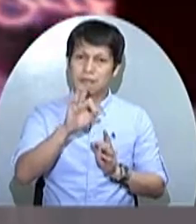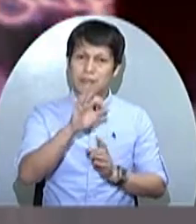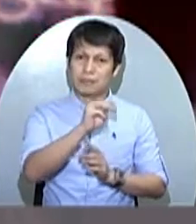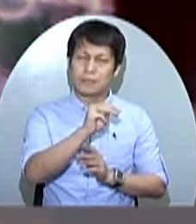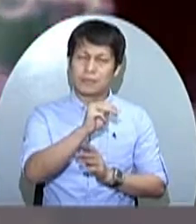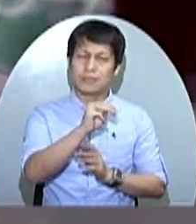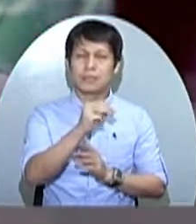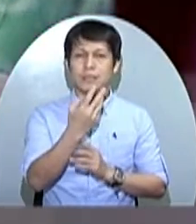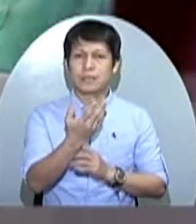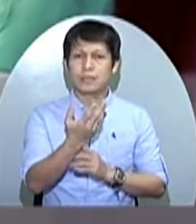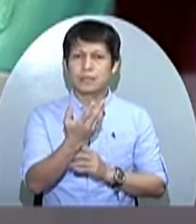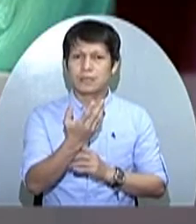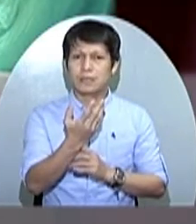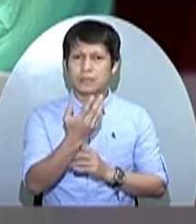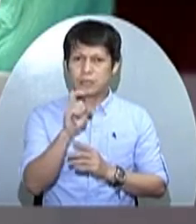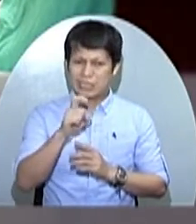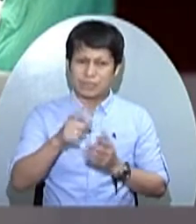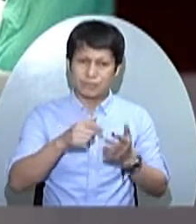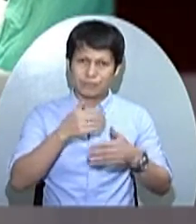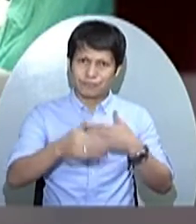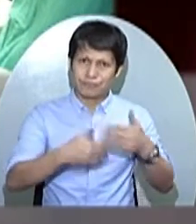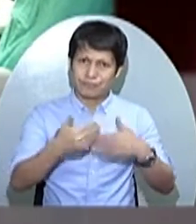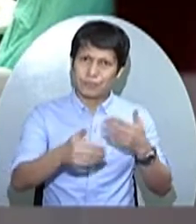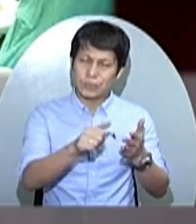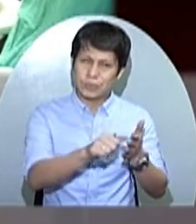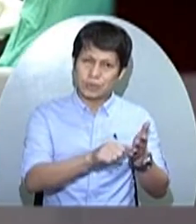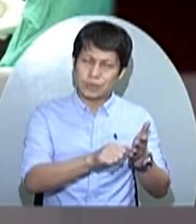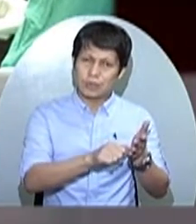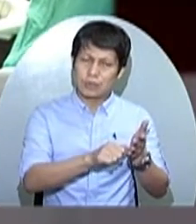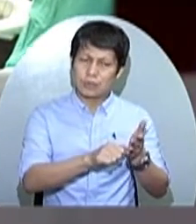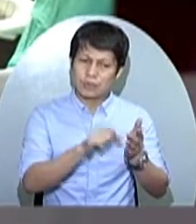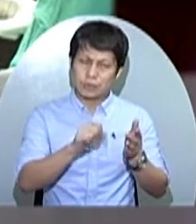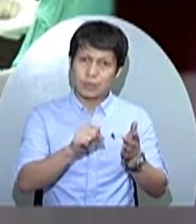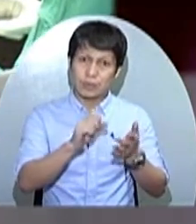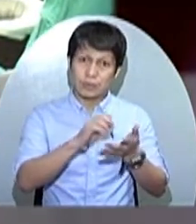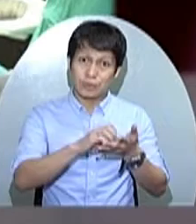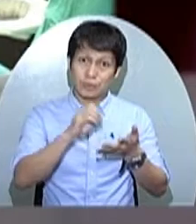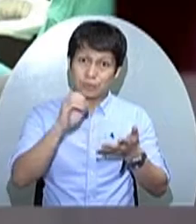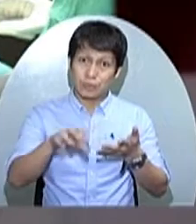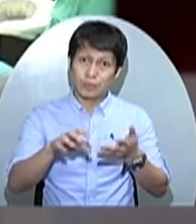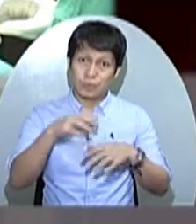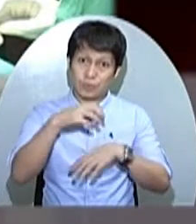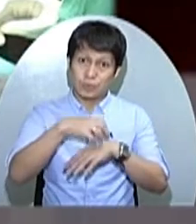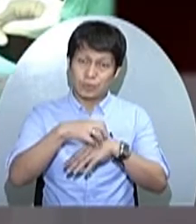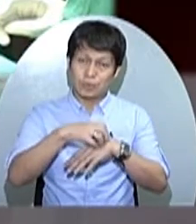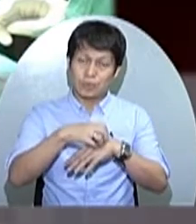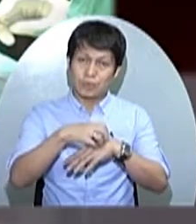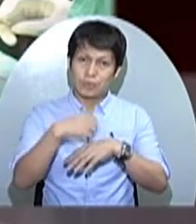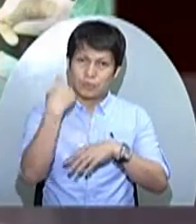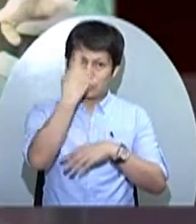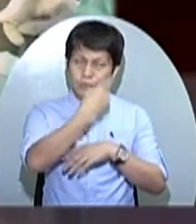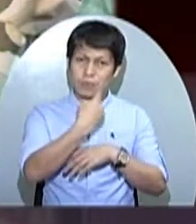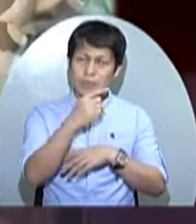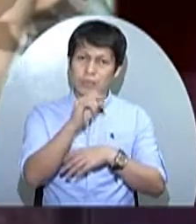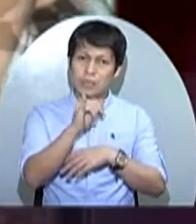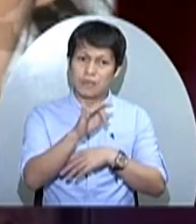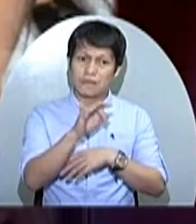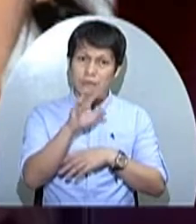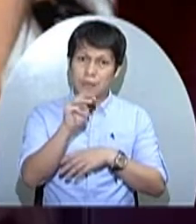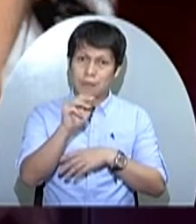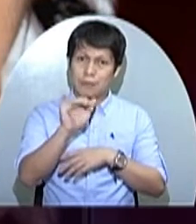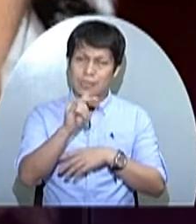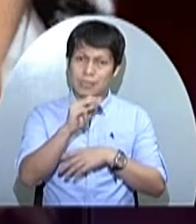facial mask. Karaniwan sa masa ilalim sa operasyon ng pasyente para matanggal ang bukol o pamamaga sa mukha.